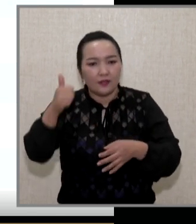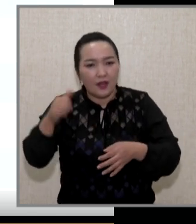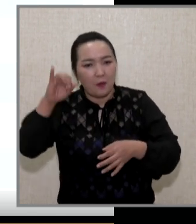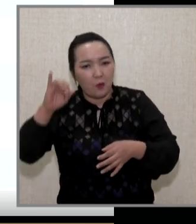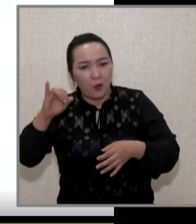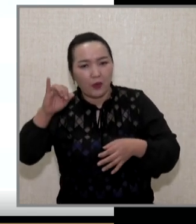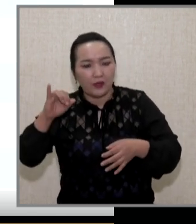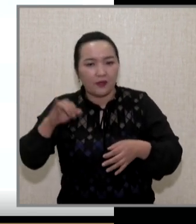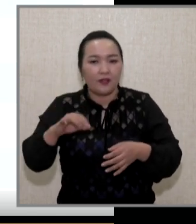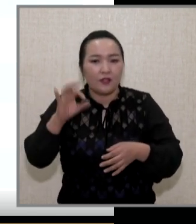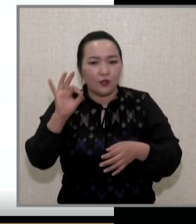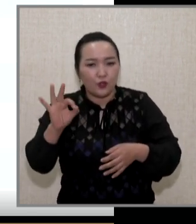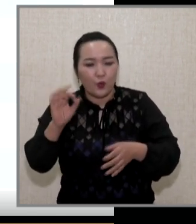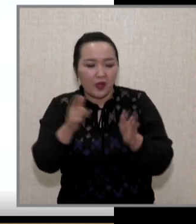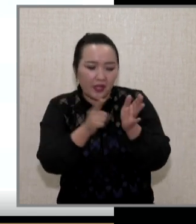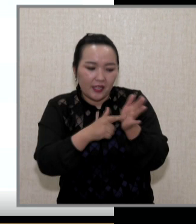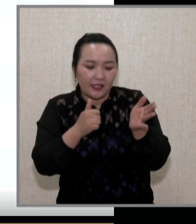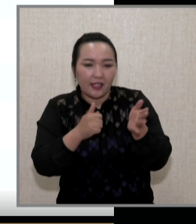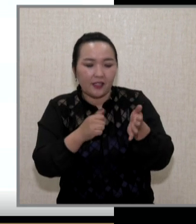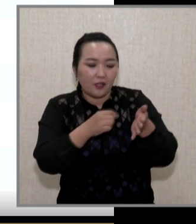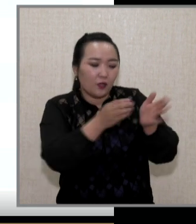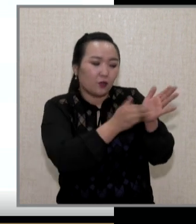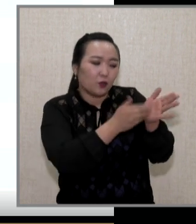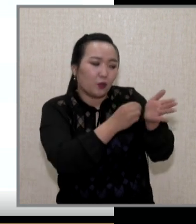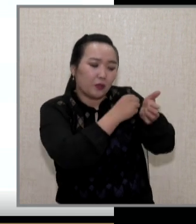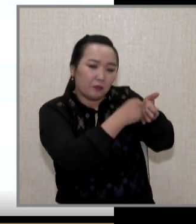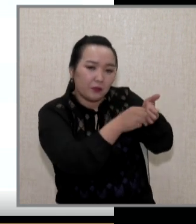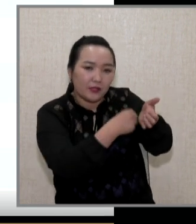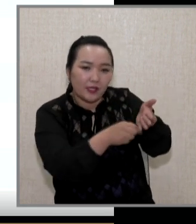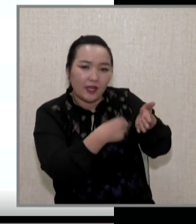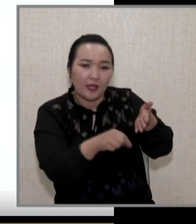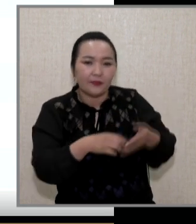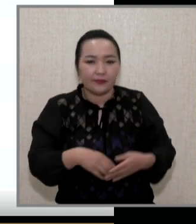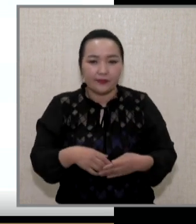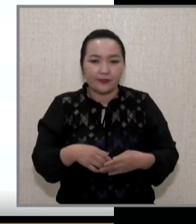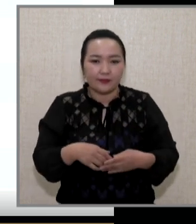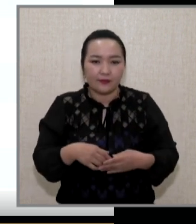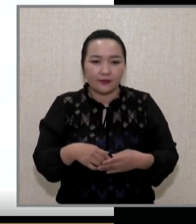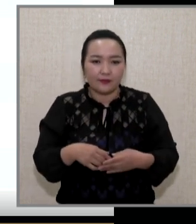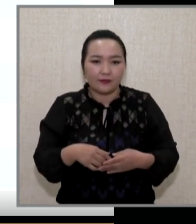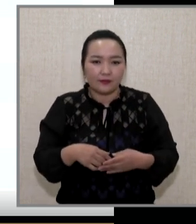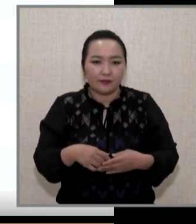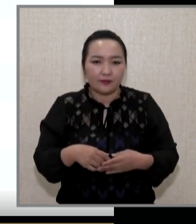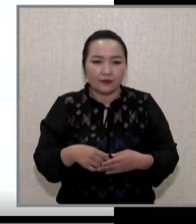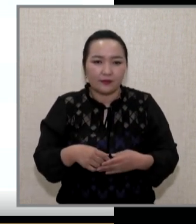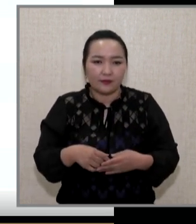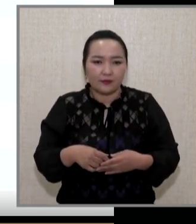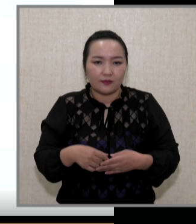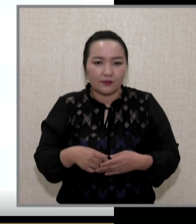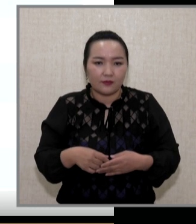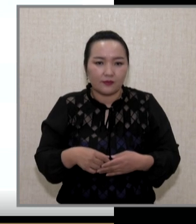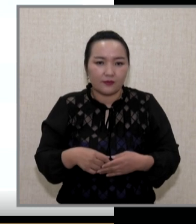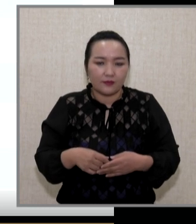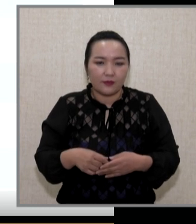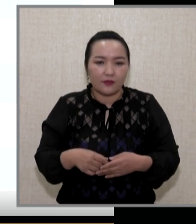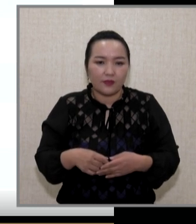бичигдсэн уламжлалт хоол хүнсний давуу болон сул талыг дүгнэн бичих нь. За хамгийн ихний багна давуу талуудаа, дараа нь сул тал нь юу юм